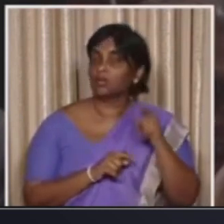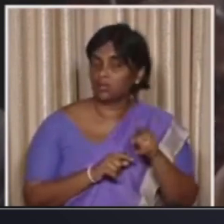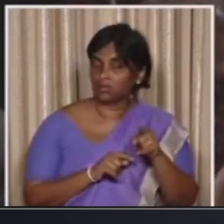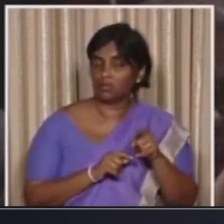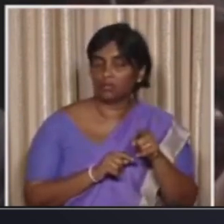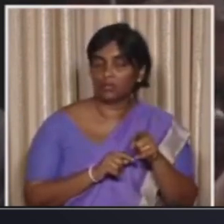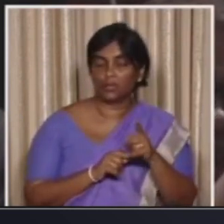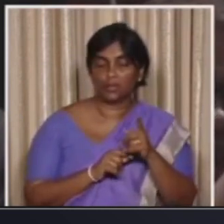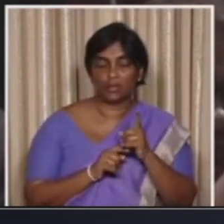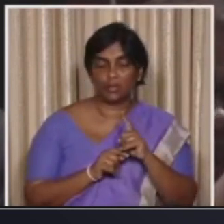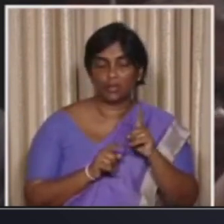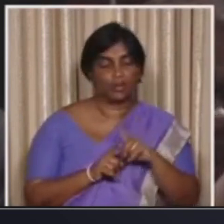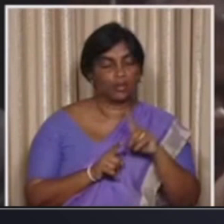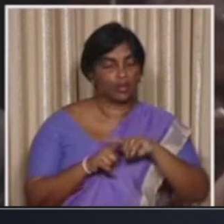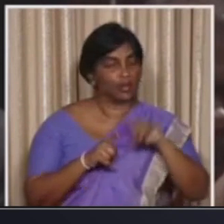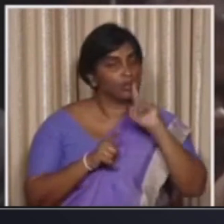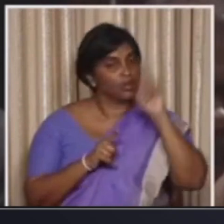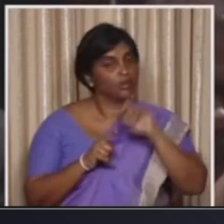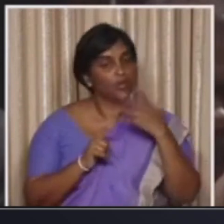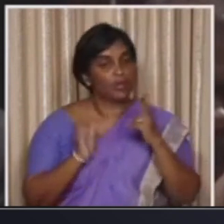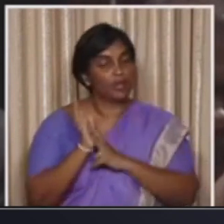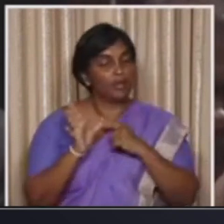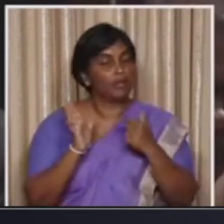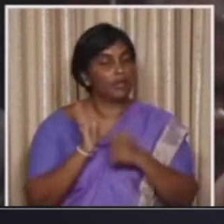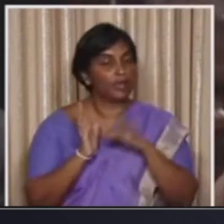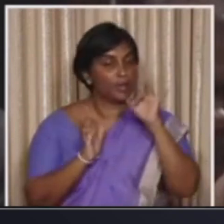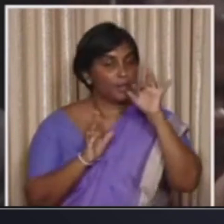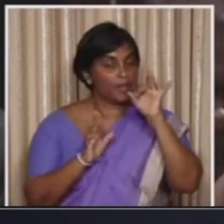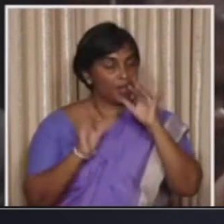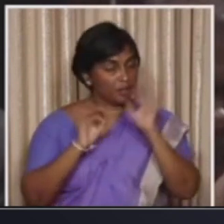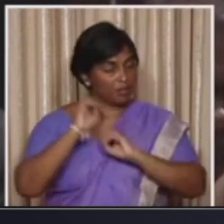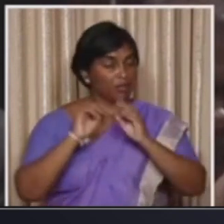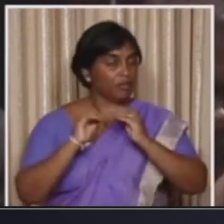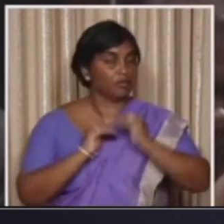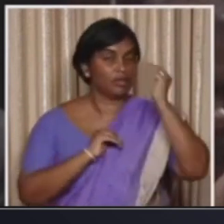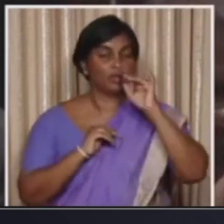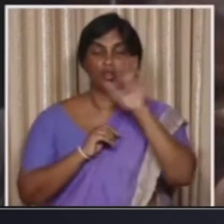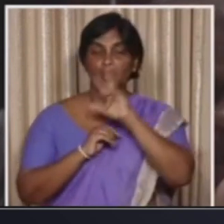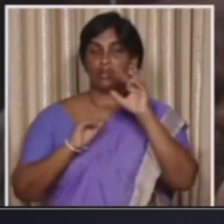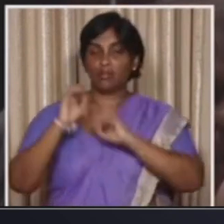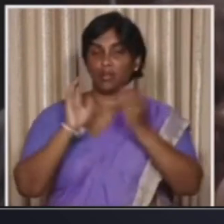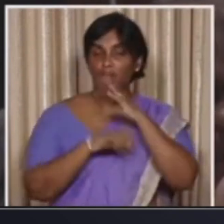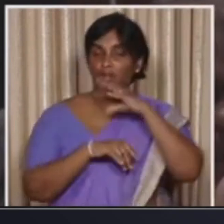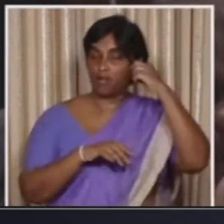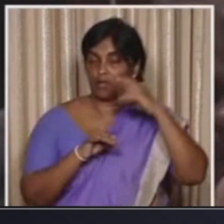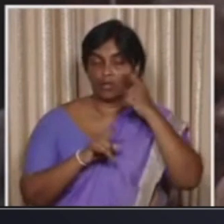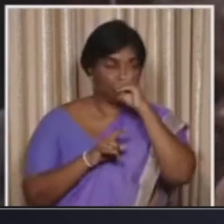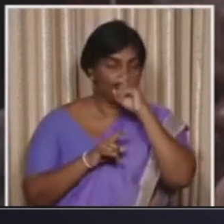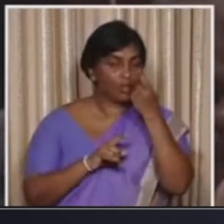අයට රුපියල් 10,000 කෙසේ වෙතත් වැට්ටක සිර 15,18 කරා. විදුලි බිල පහුගිය මාස